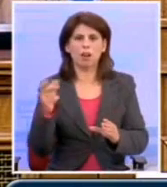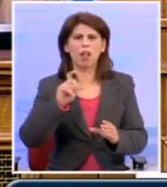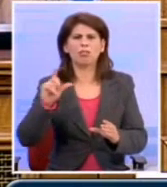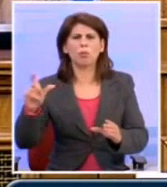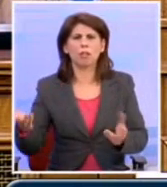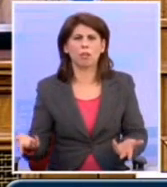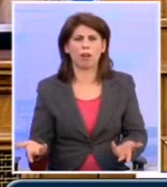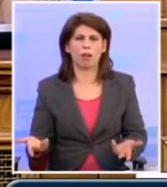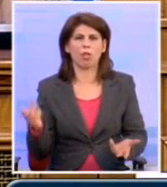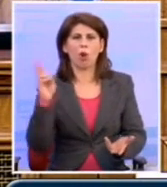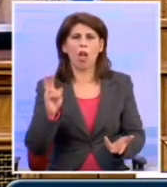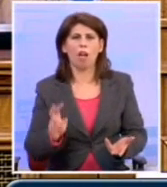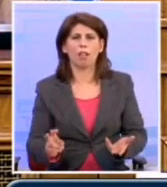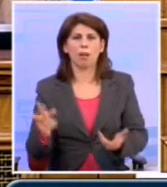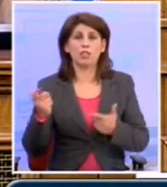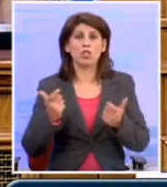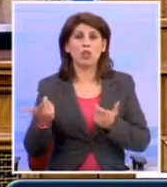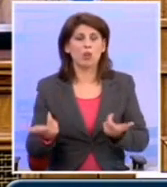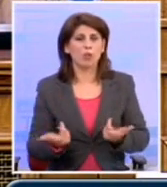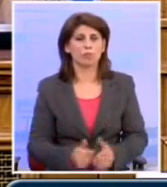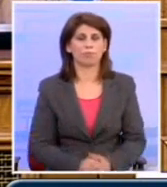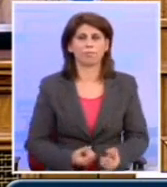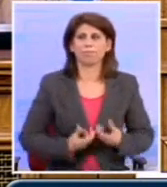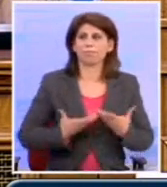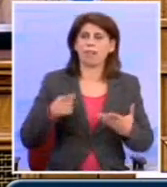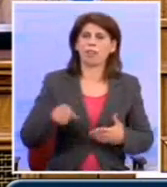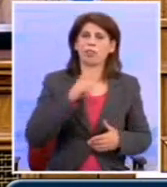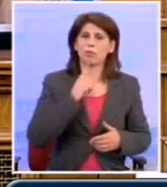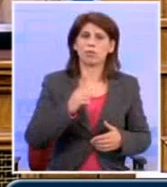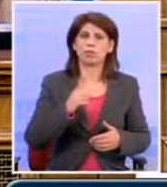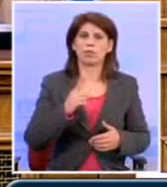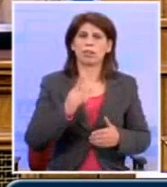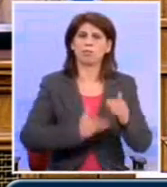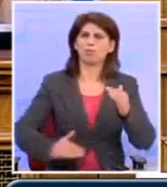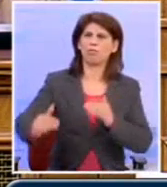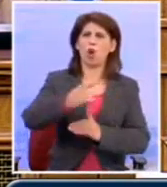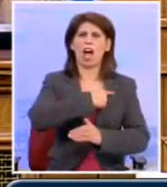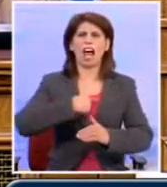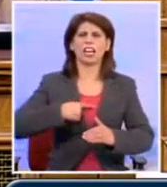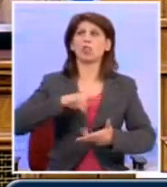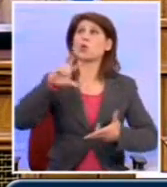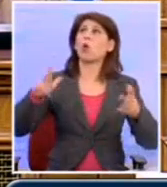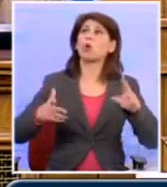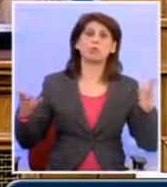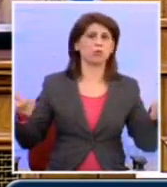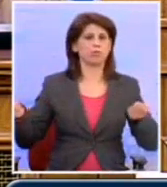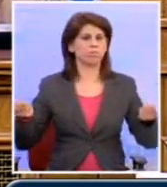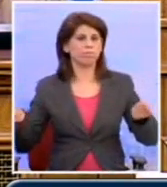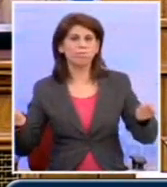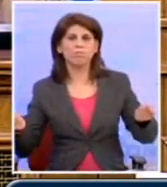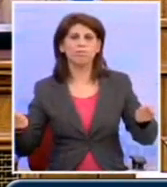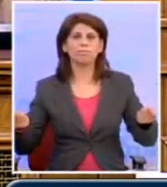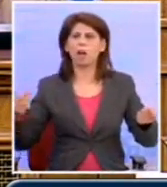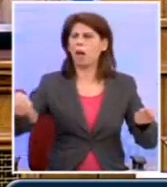εκατομμύρια δολάρια μισθού. Και νιώθεις ότι είσαι αυτό που λέγανε Master of the Universe, ότι είσαι ο κυρίαρχος του σύμπαντος. Ότι